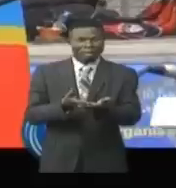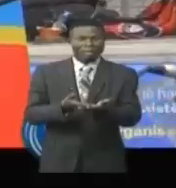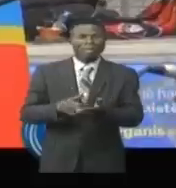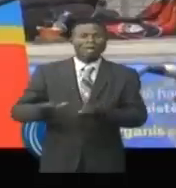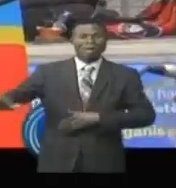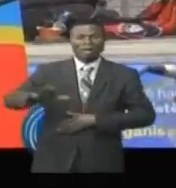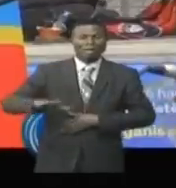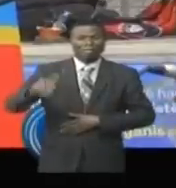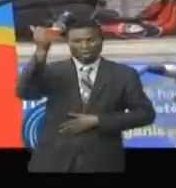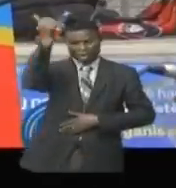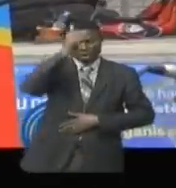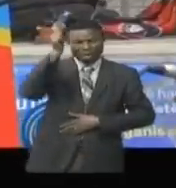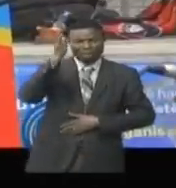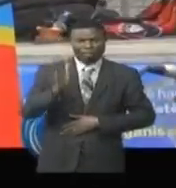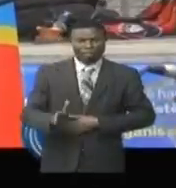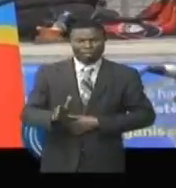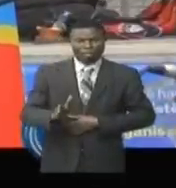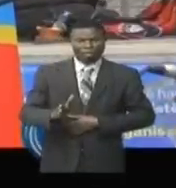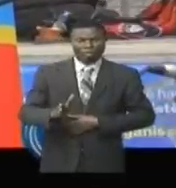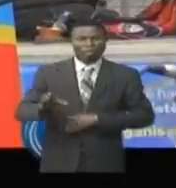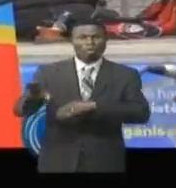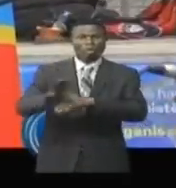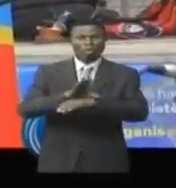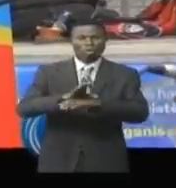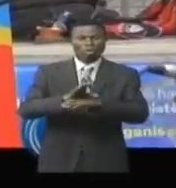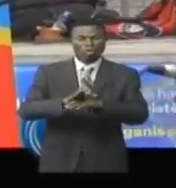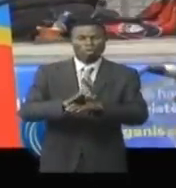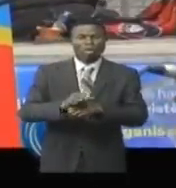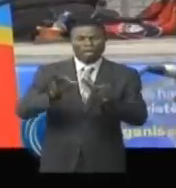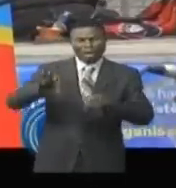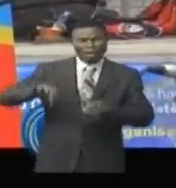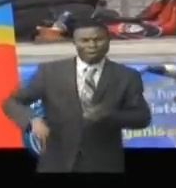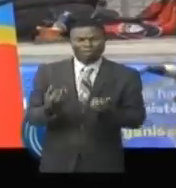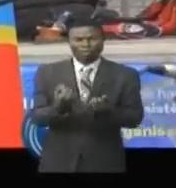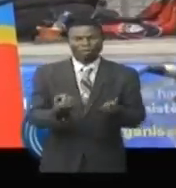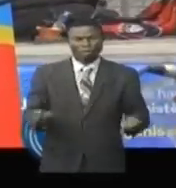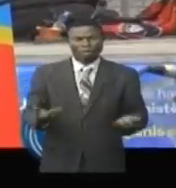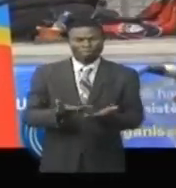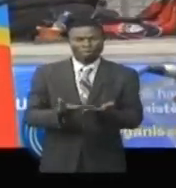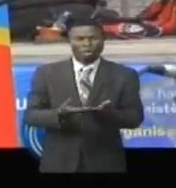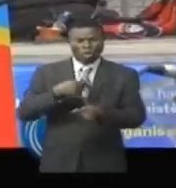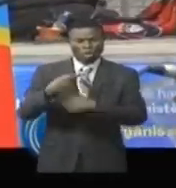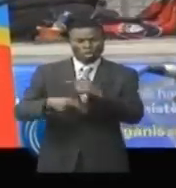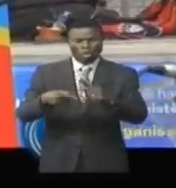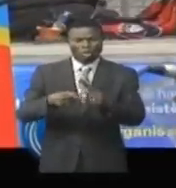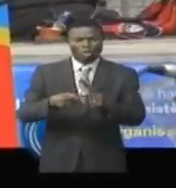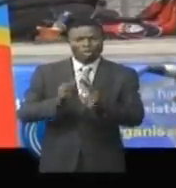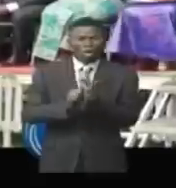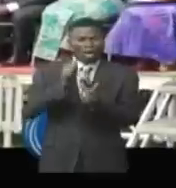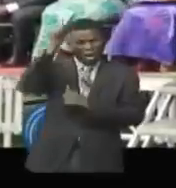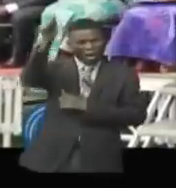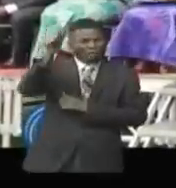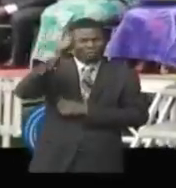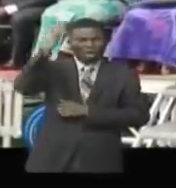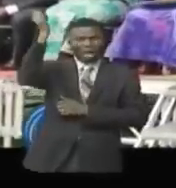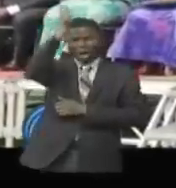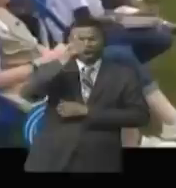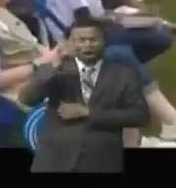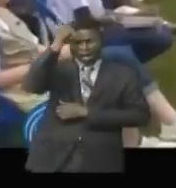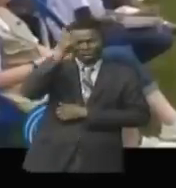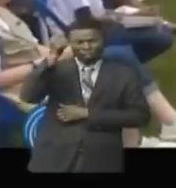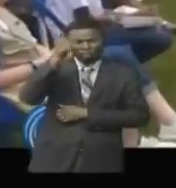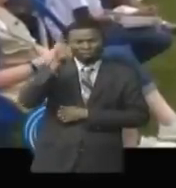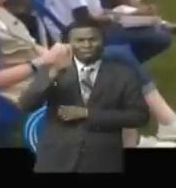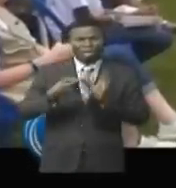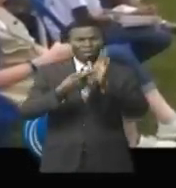africains préoccupés par le bien-être de leurs enfants et partant du devenir du continent de